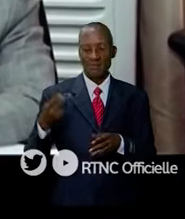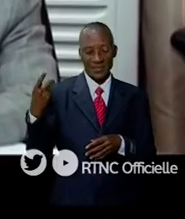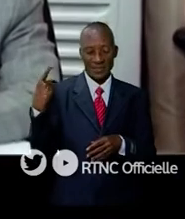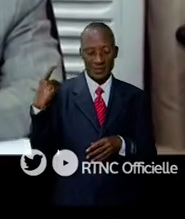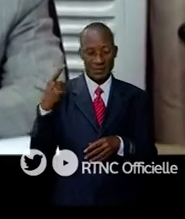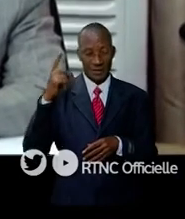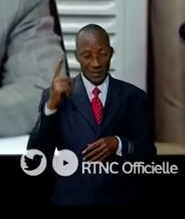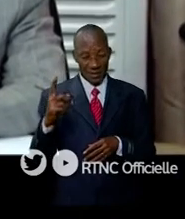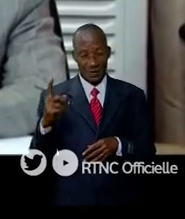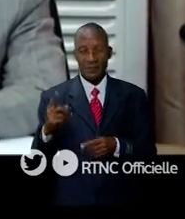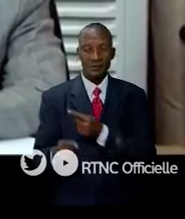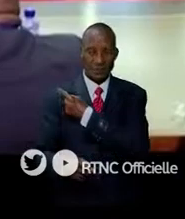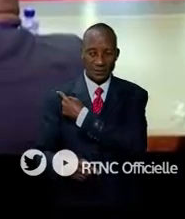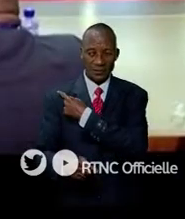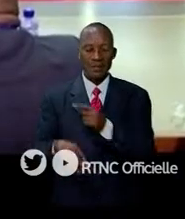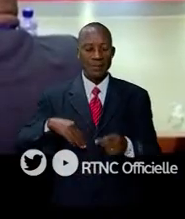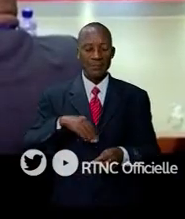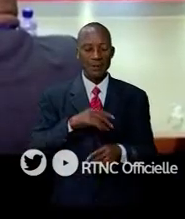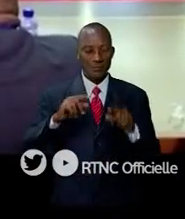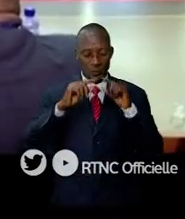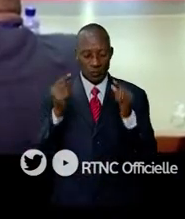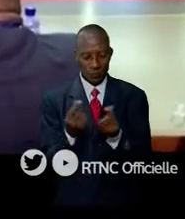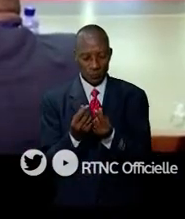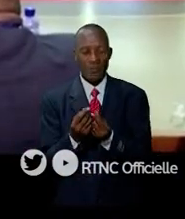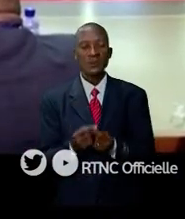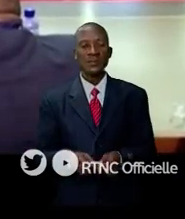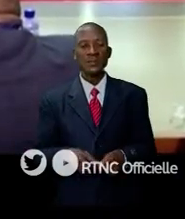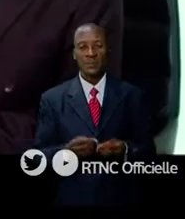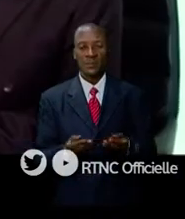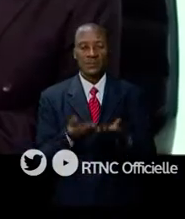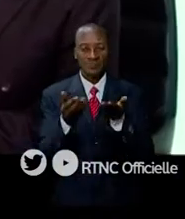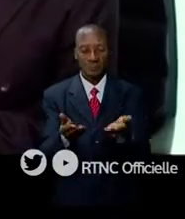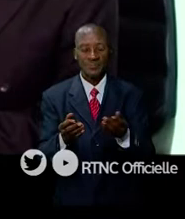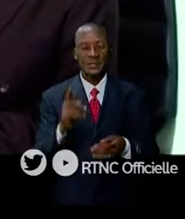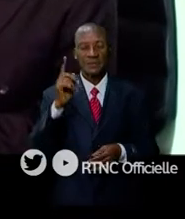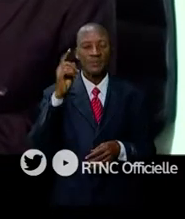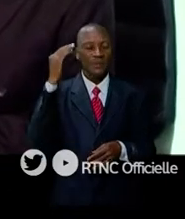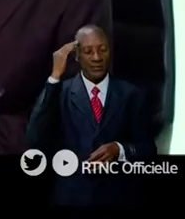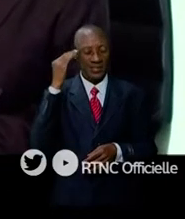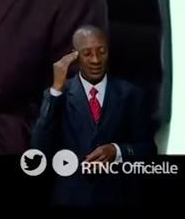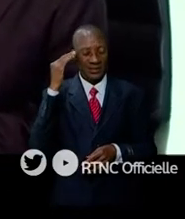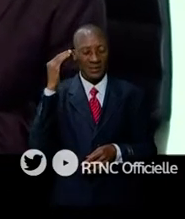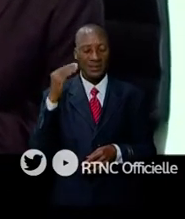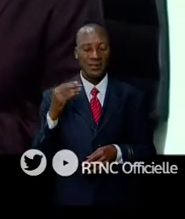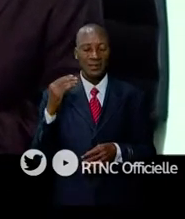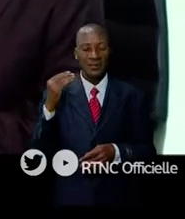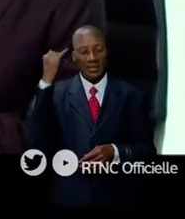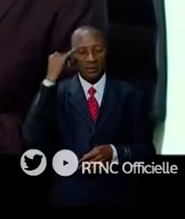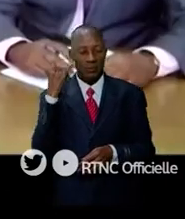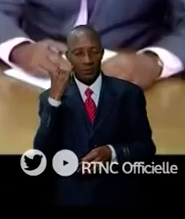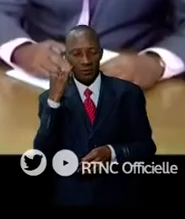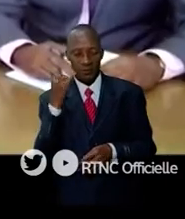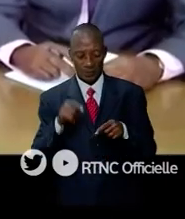Lokondo, les membres du groupe de consensus ont présenté au Premier ministre chef du gouvernement Ilunga Ilunkamba ce